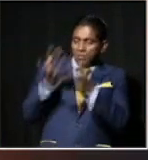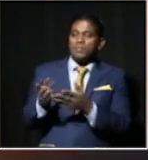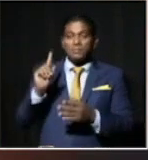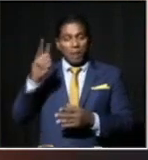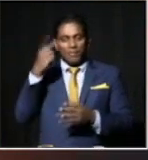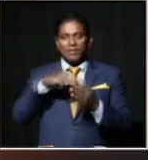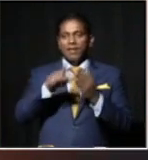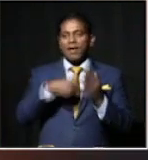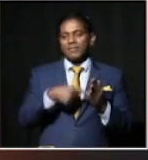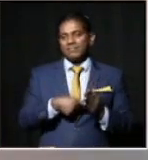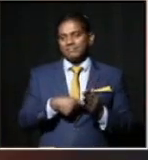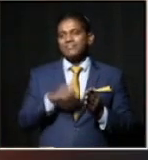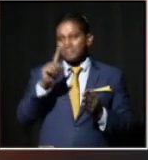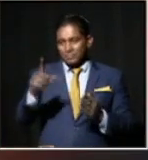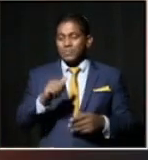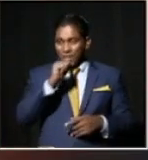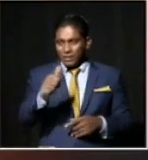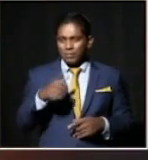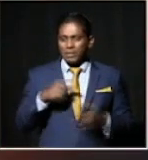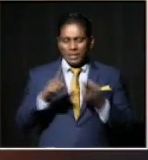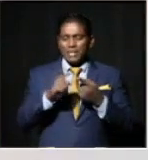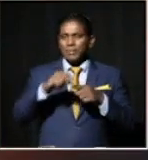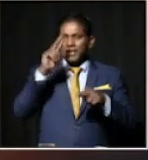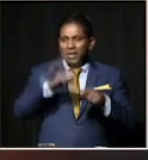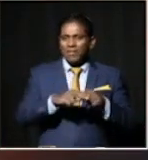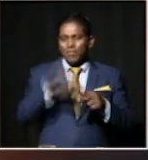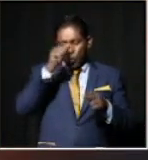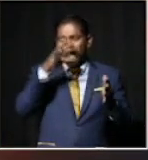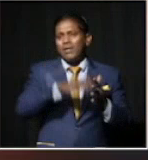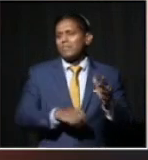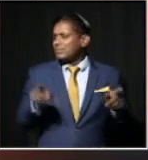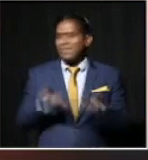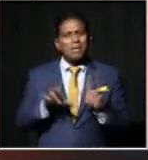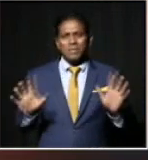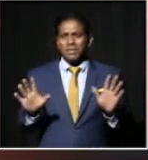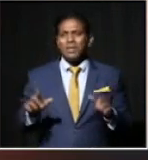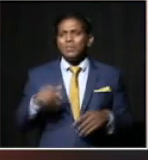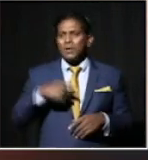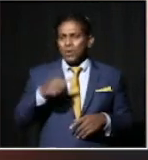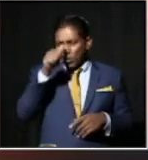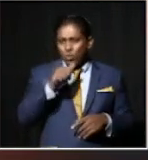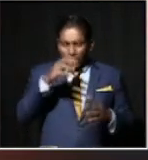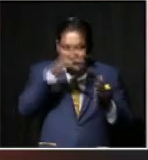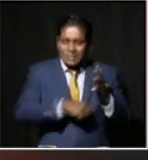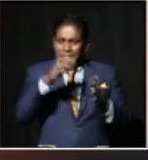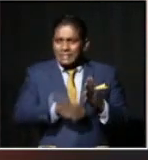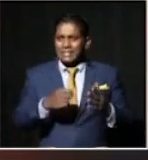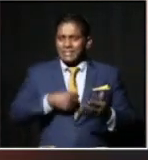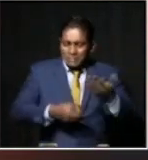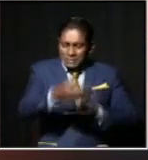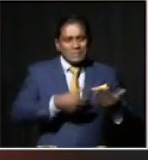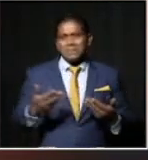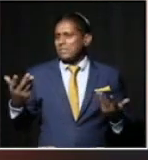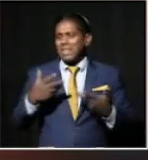වෙලා තියෙනවා. ඇත්ත වශයෙන්ම මේ කරන්නේ අර්ථ සාධකයේ පික්පොකට් ගැසීමක්. ඒකයි සිද්ධ වෙන්නේ. ඉතින් පික්පොකට් දේශපාලනේ ඩීල් දේශපාලනය කරන්න බෑනේ.